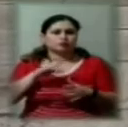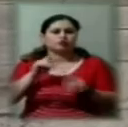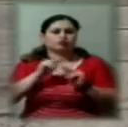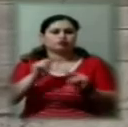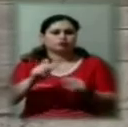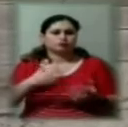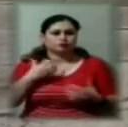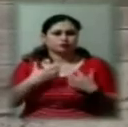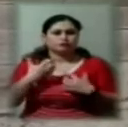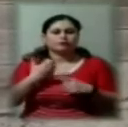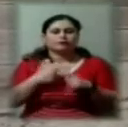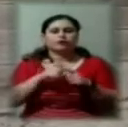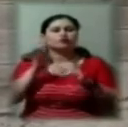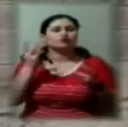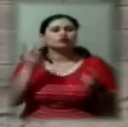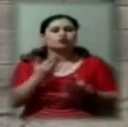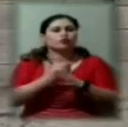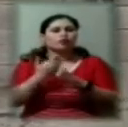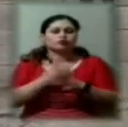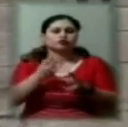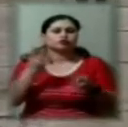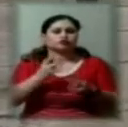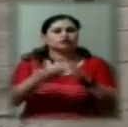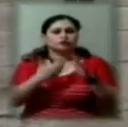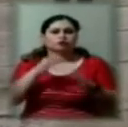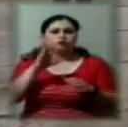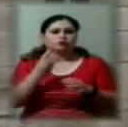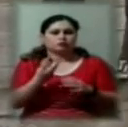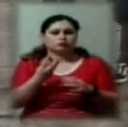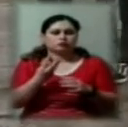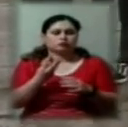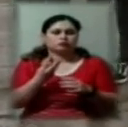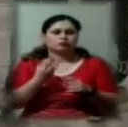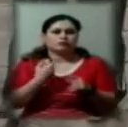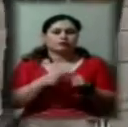невідкладна допомога, то завжди потрібно викликати швидку батьків.